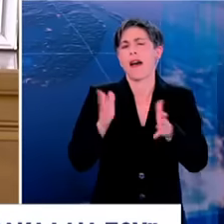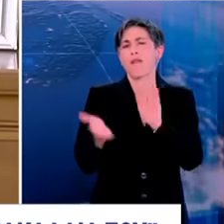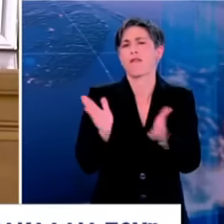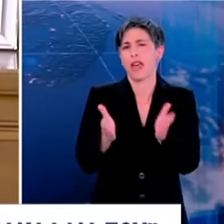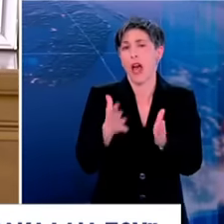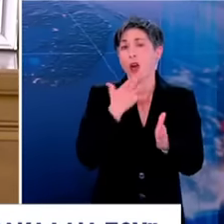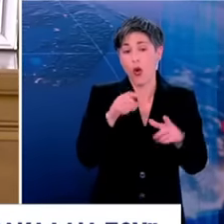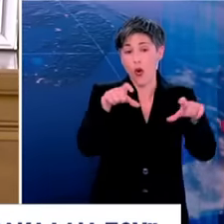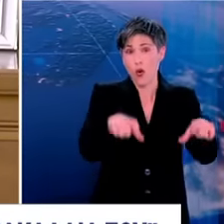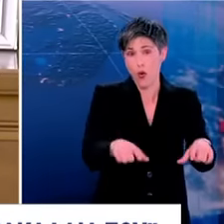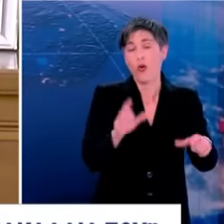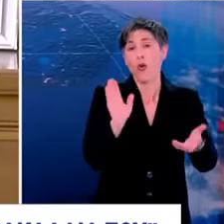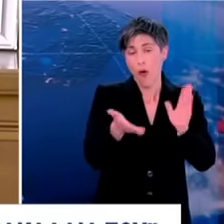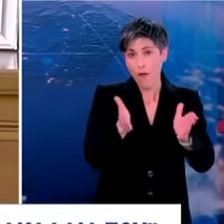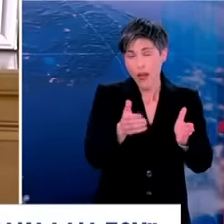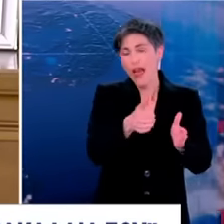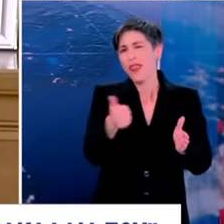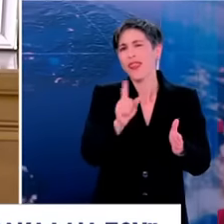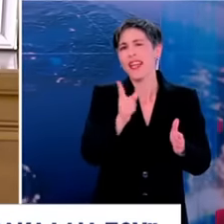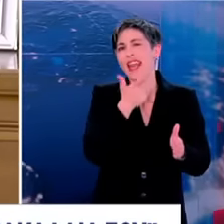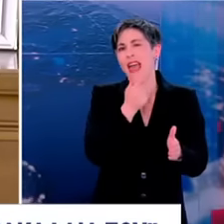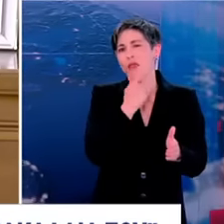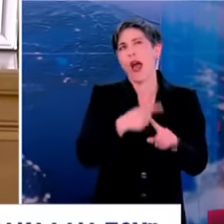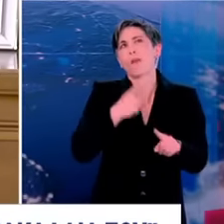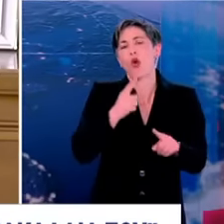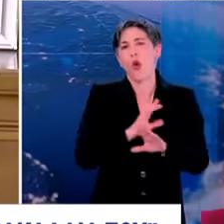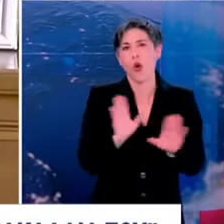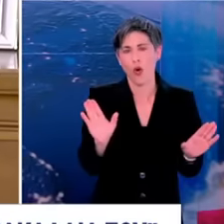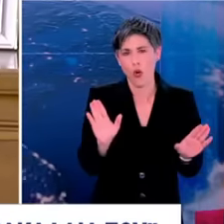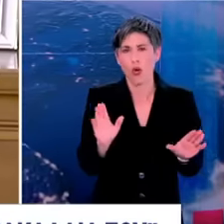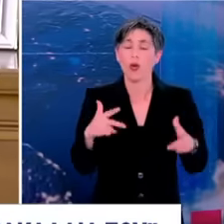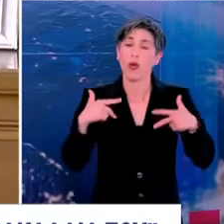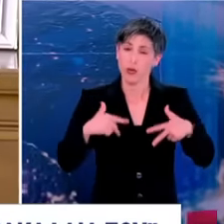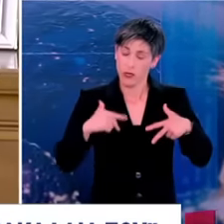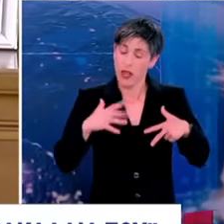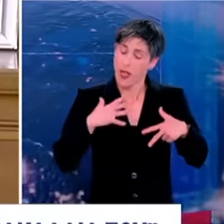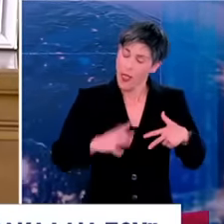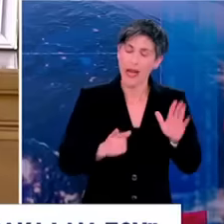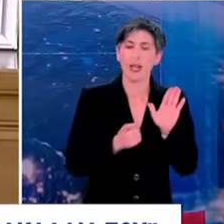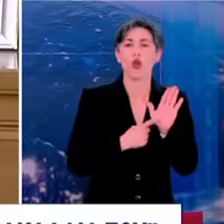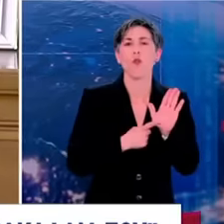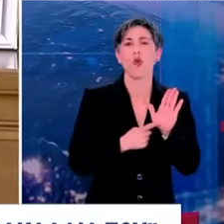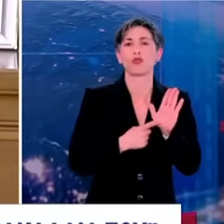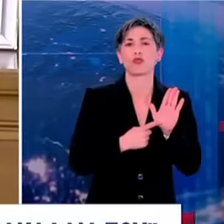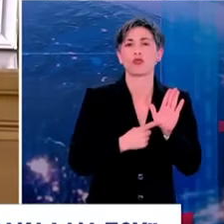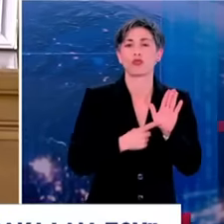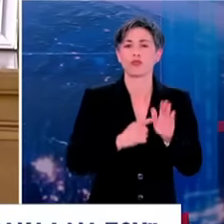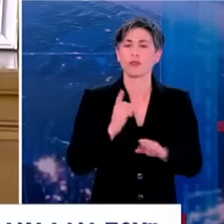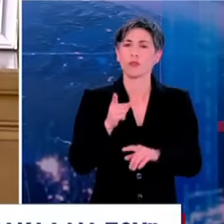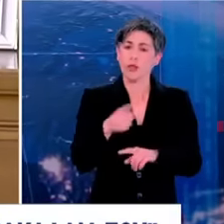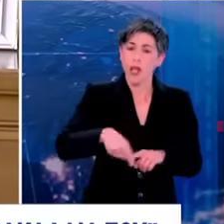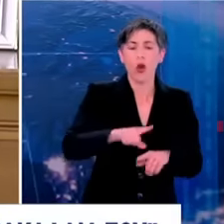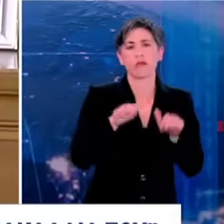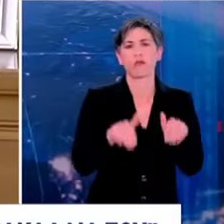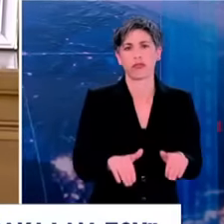πιο σύνθετα και περίπλοκα. Και βλέπετε ότι όταν το κράτος θέλει να επιβάλλει την νομιμότητα, μπορεί και το κάνει. Θυμάστε,